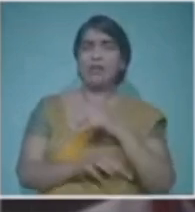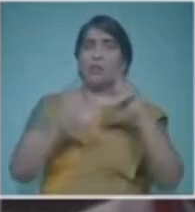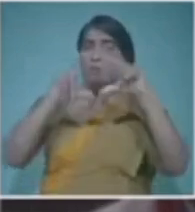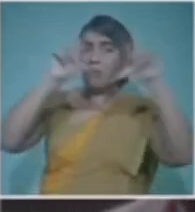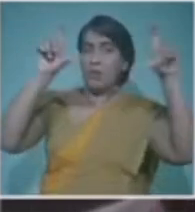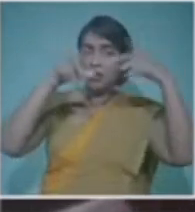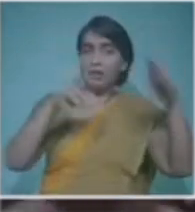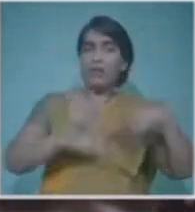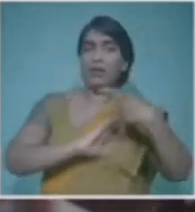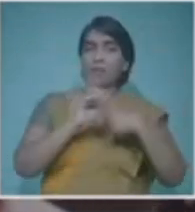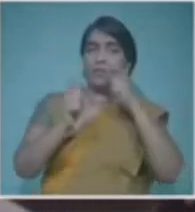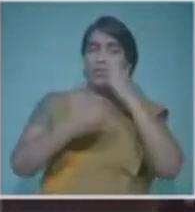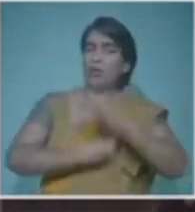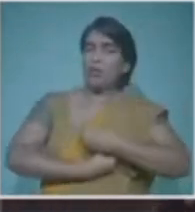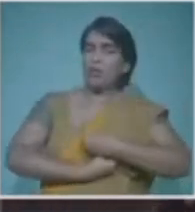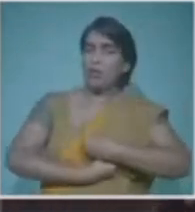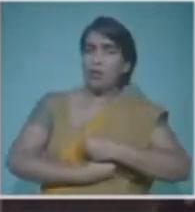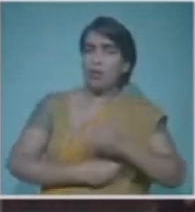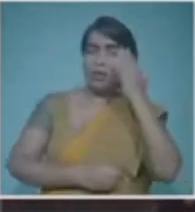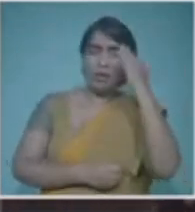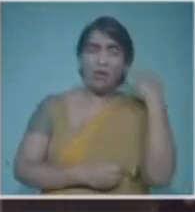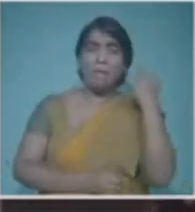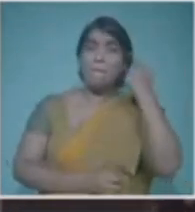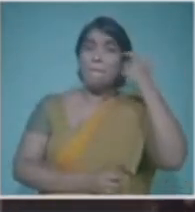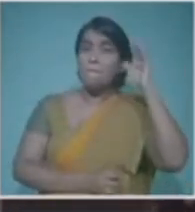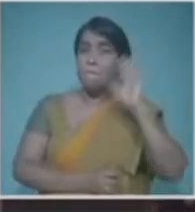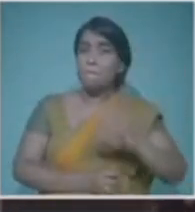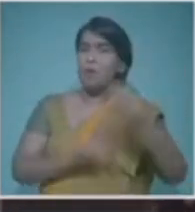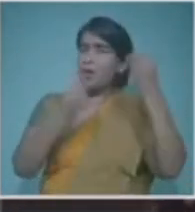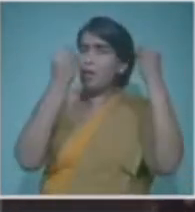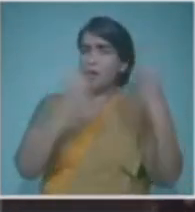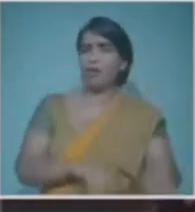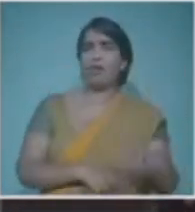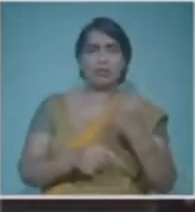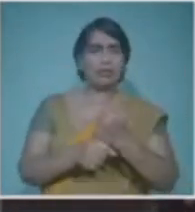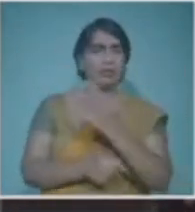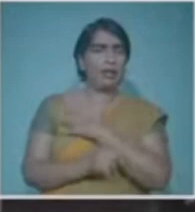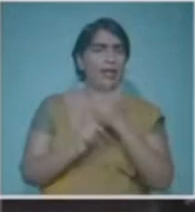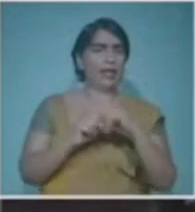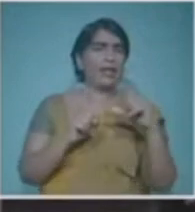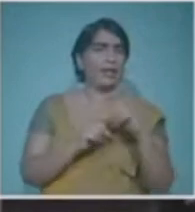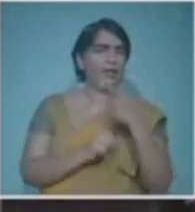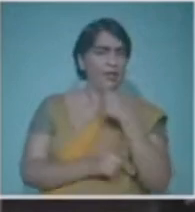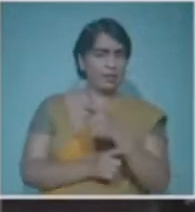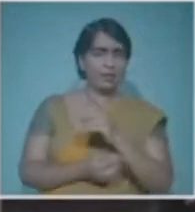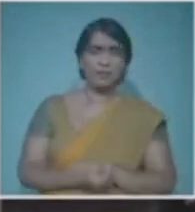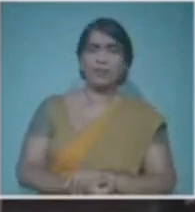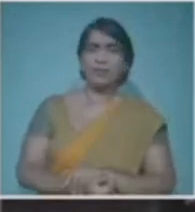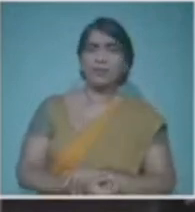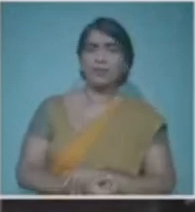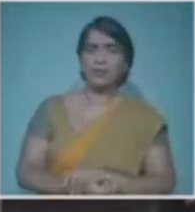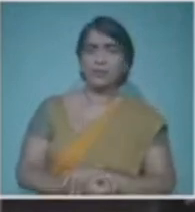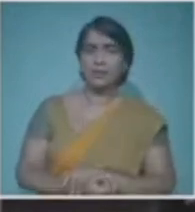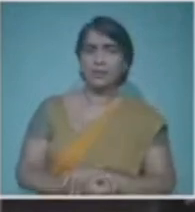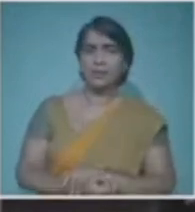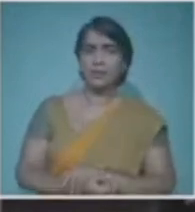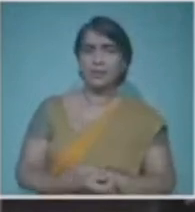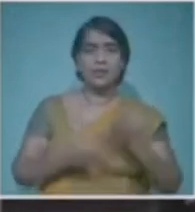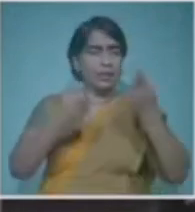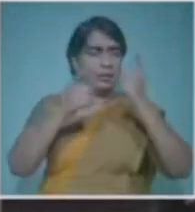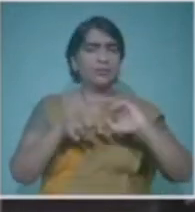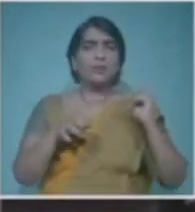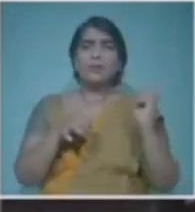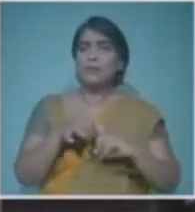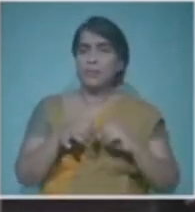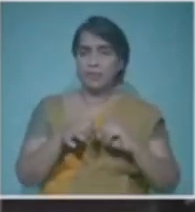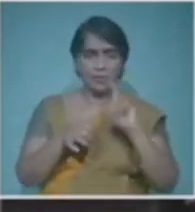ගහලා මේ රටේ ජනතාවගේ සල්ලි ටිකයි දෙමව්පියන්ගේ බලාපොරොත්තු ටිකයි තමයි සුන් කරලා දැම්මේ අධ්‍යාපනයට වෙන් කරපු ඈ ප්‍රශ්නේ ඊළඟ ප්‍රශ්නේ මගේ